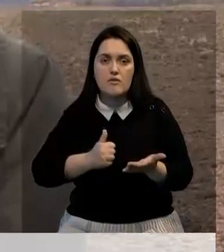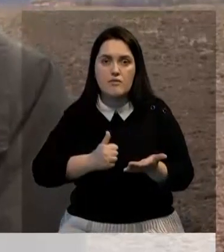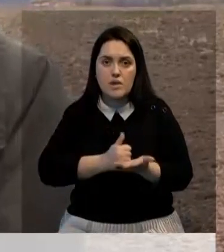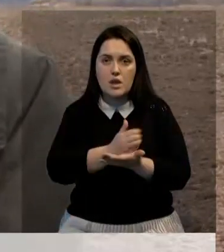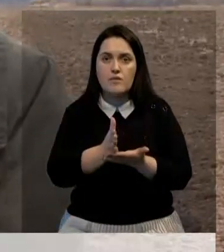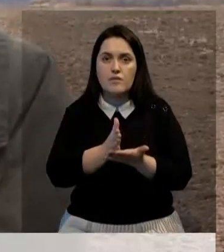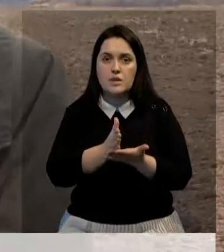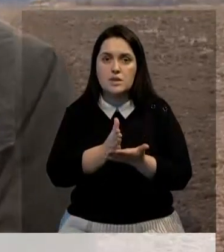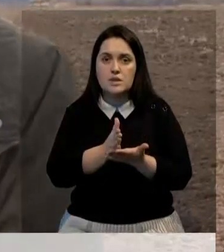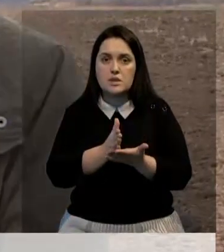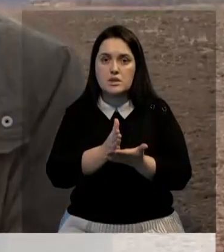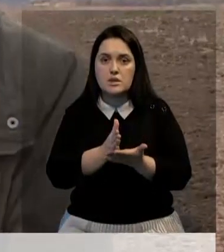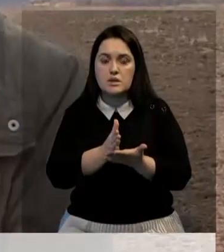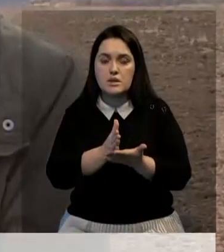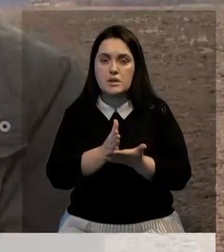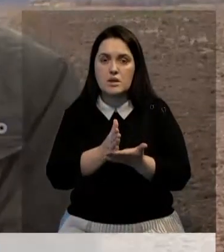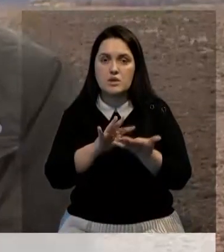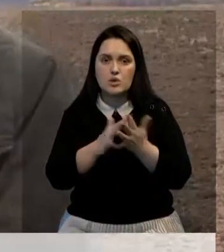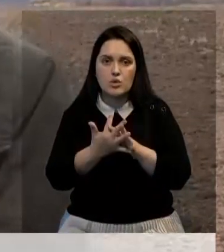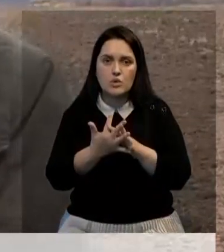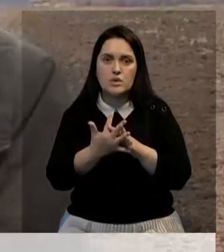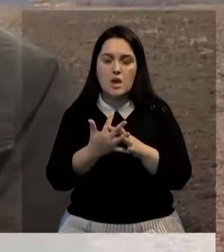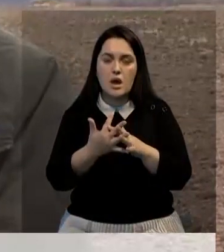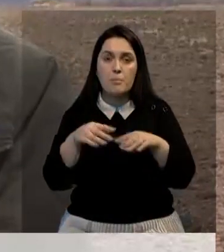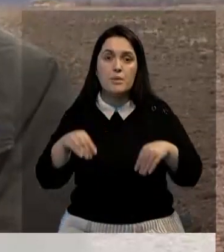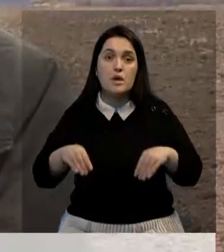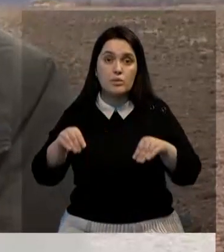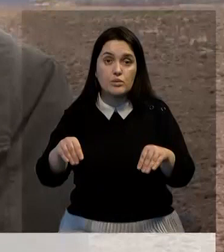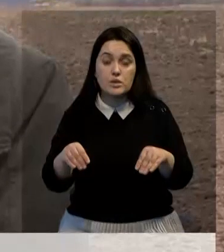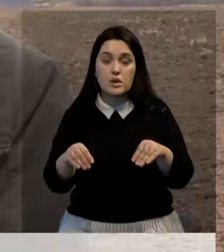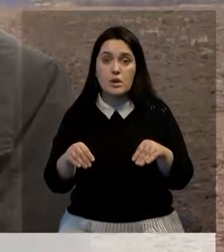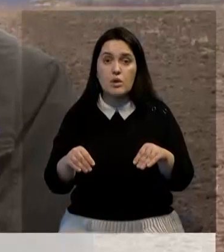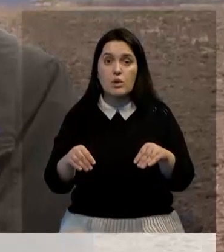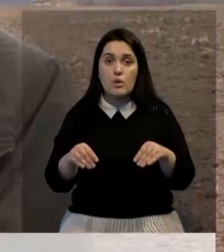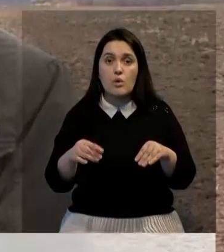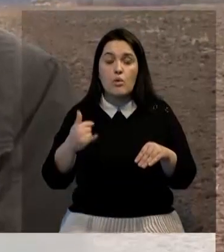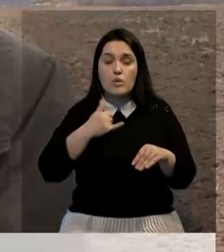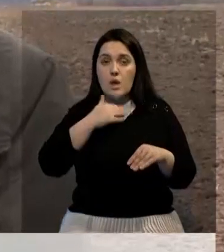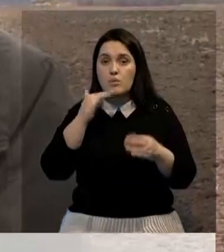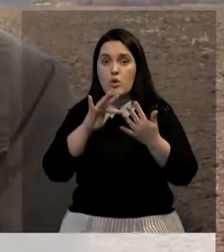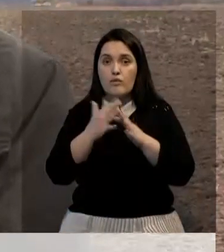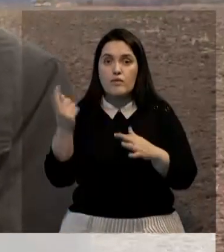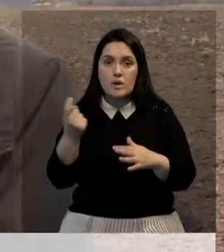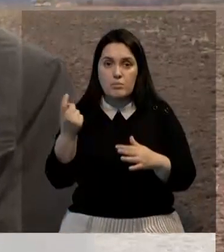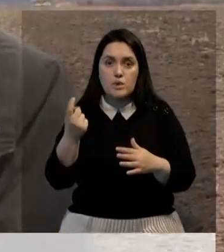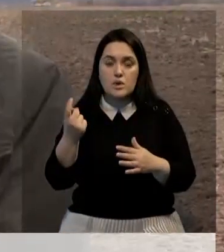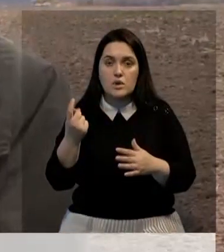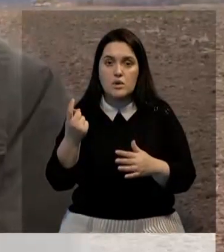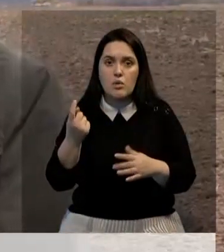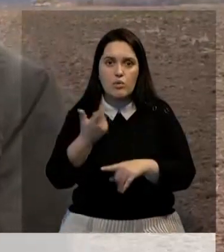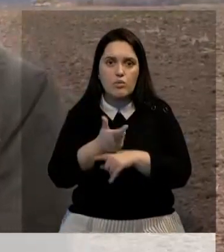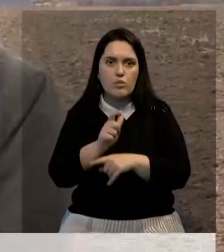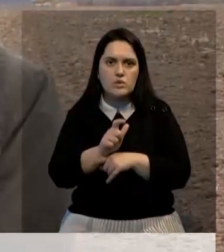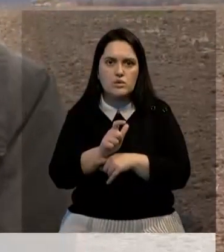большой Спектр сельхозпродукции и более того у нас многие фермеры сейчас обладают очень